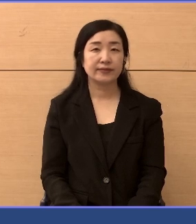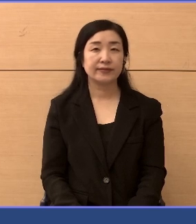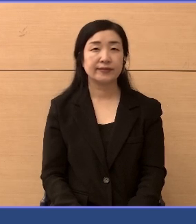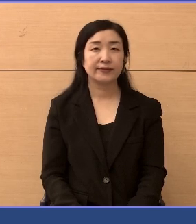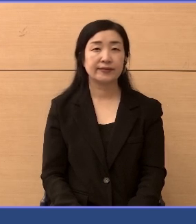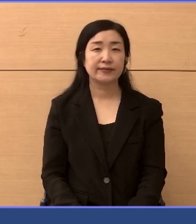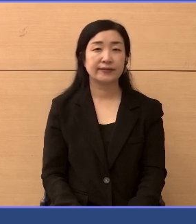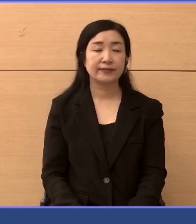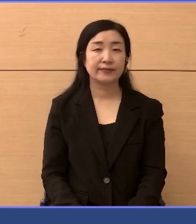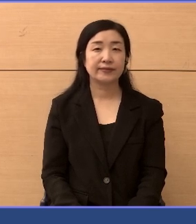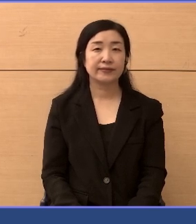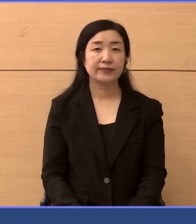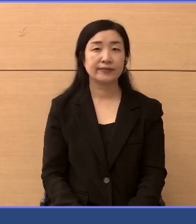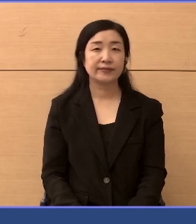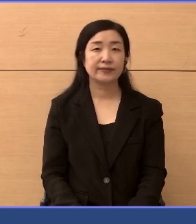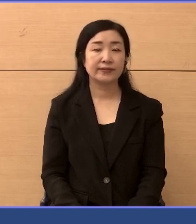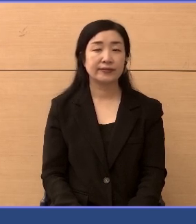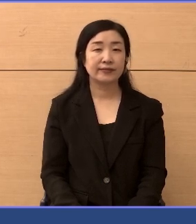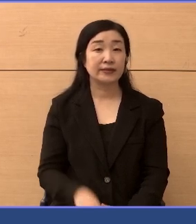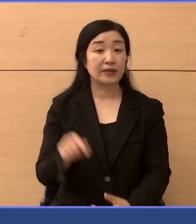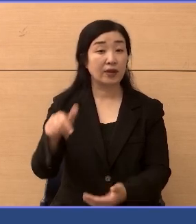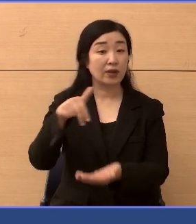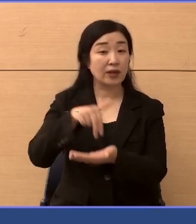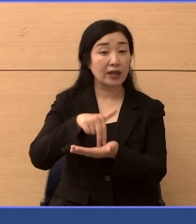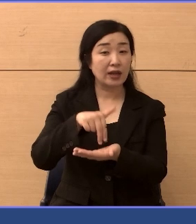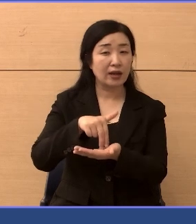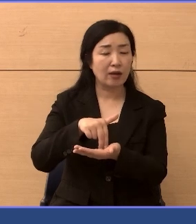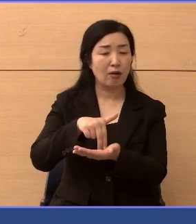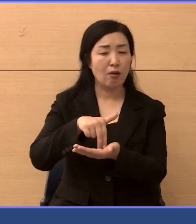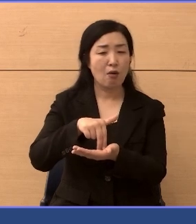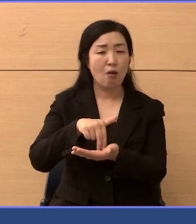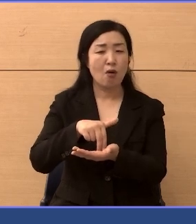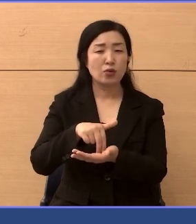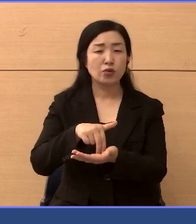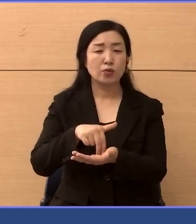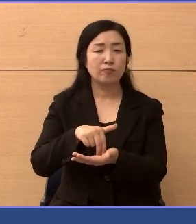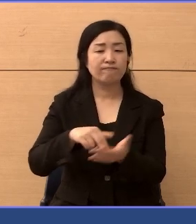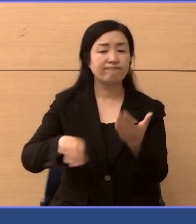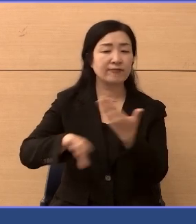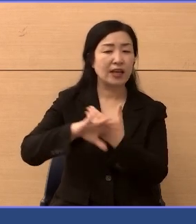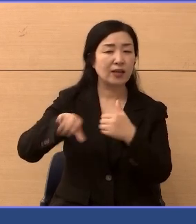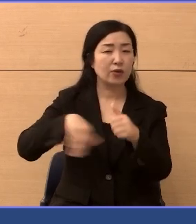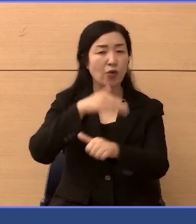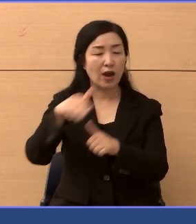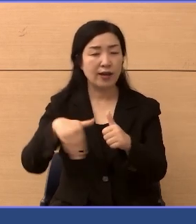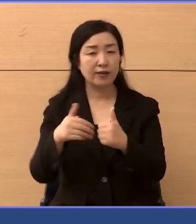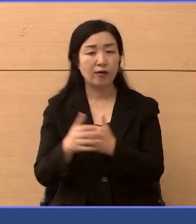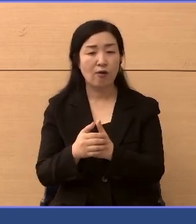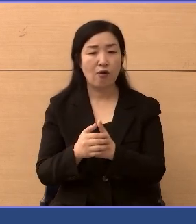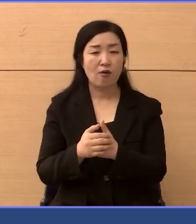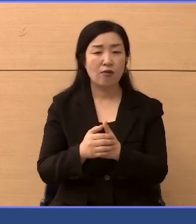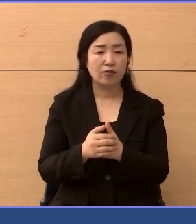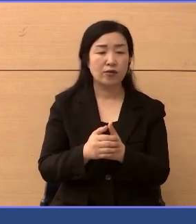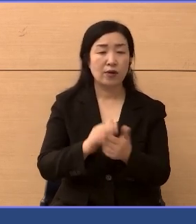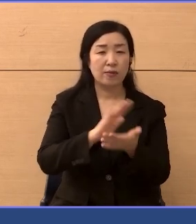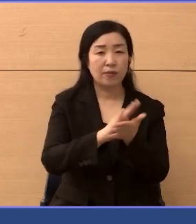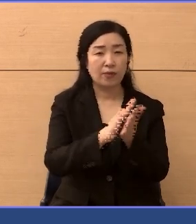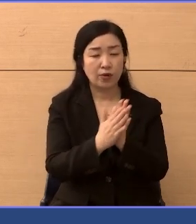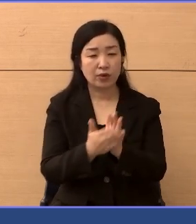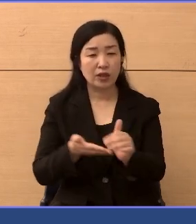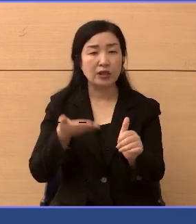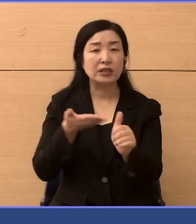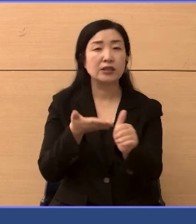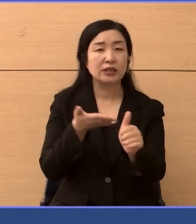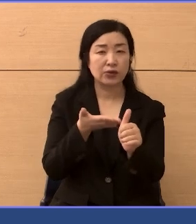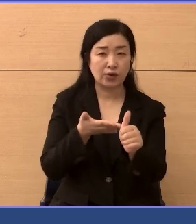prepared for a 이런 broader 경우에 range of environments in 폭넓은 adult 어떤 life. And it's very 환경에서 important 아이들이 접근할 수 있도록 하는 것도 opportunities 필요합니다. 그런 made